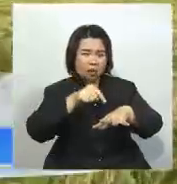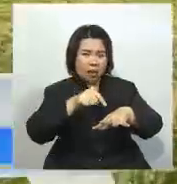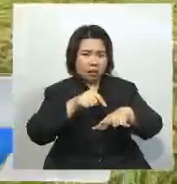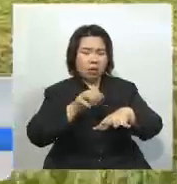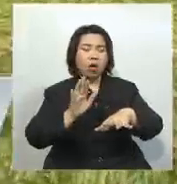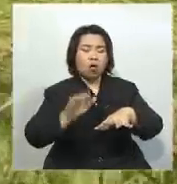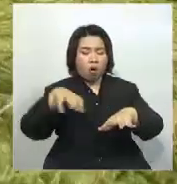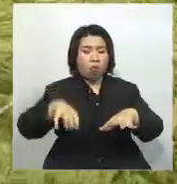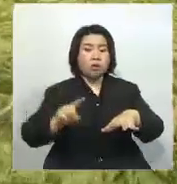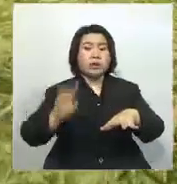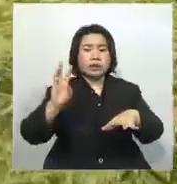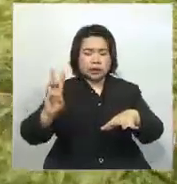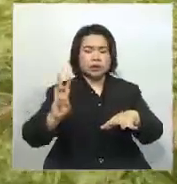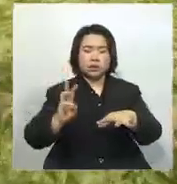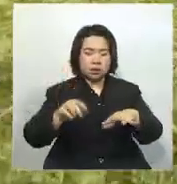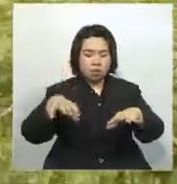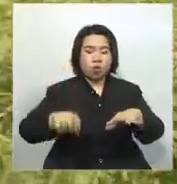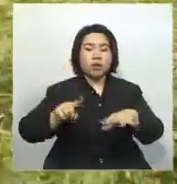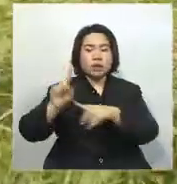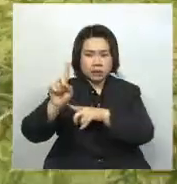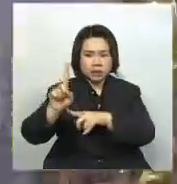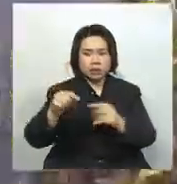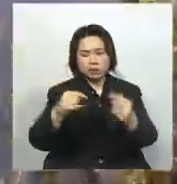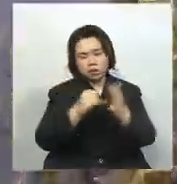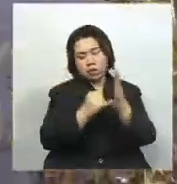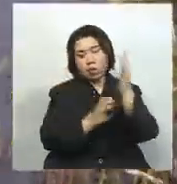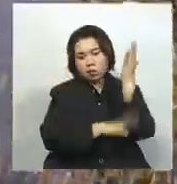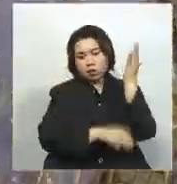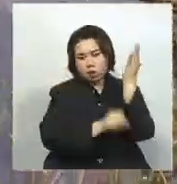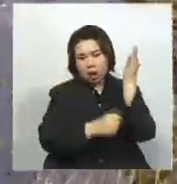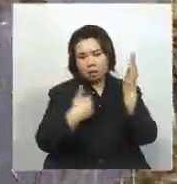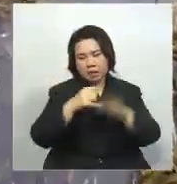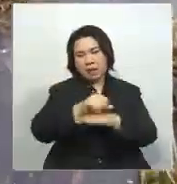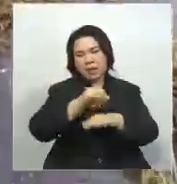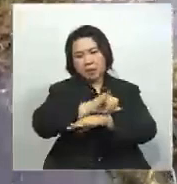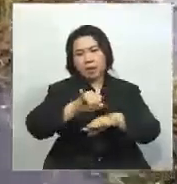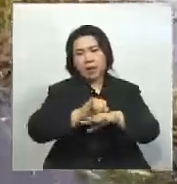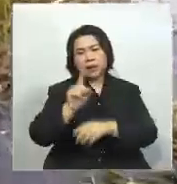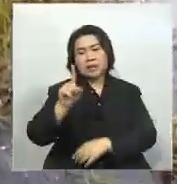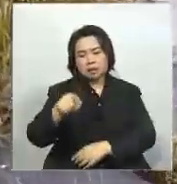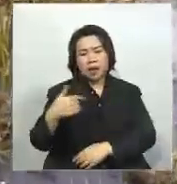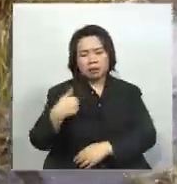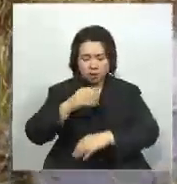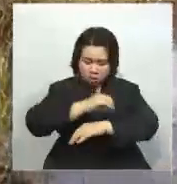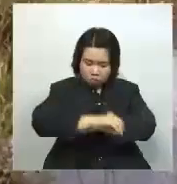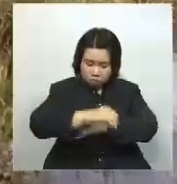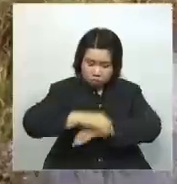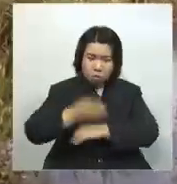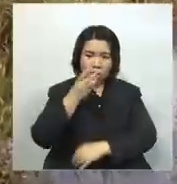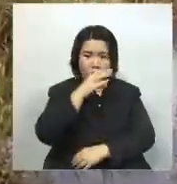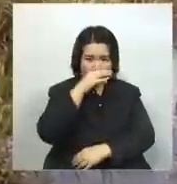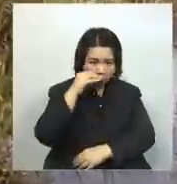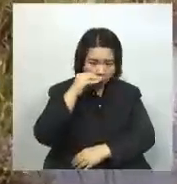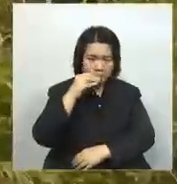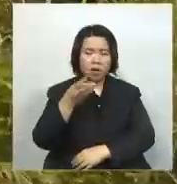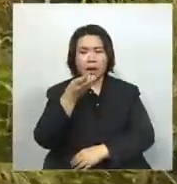านป่าโอหมู่1ตําบลม่วงงามอําเภอสิงหนครจังหวัดสงขลากว่า 1,000 ไร่ค่ะซึ่งได้ปลูกทั้งพันธุ์ข้าวหอมมะลิหอม